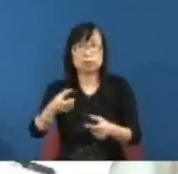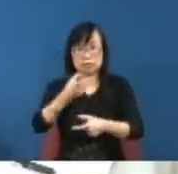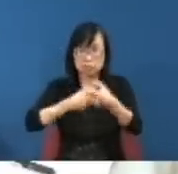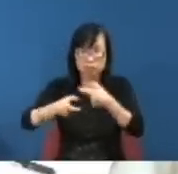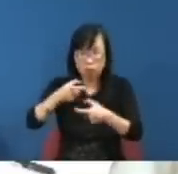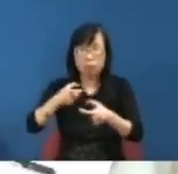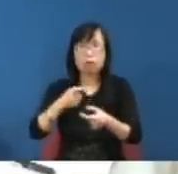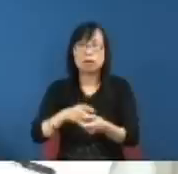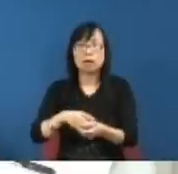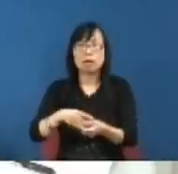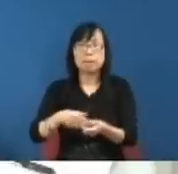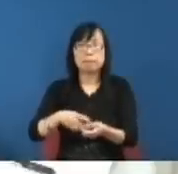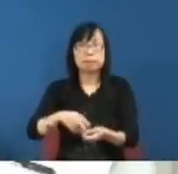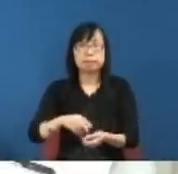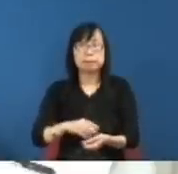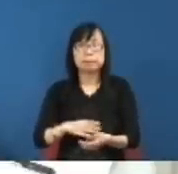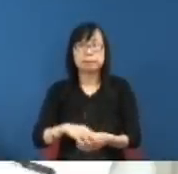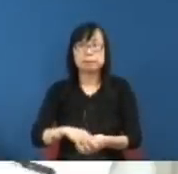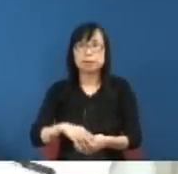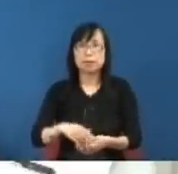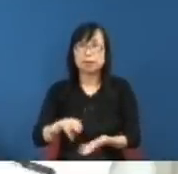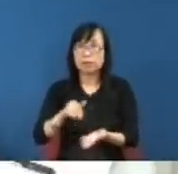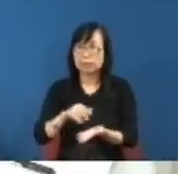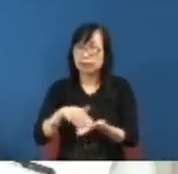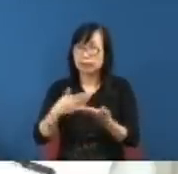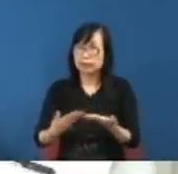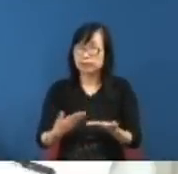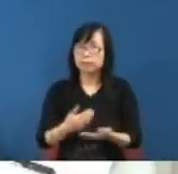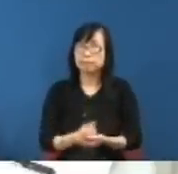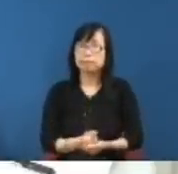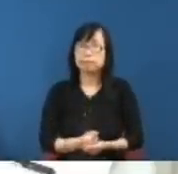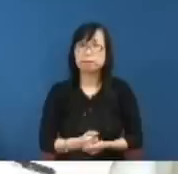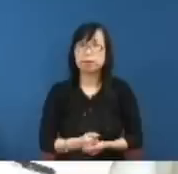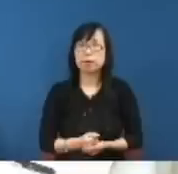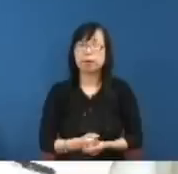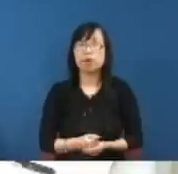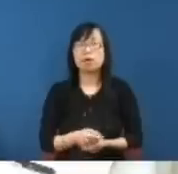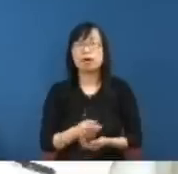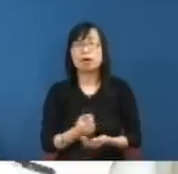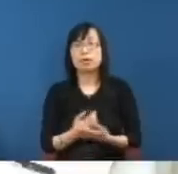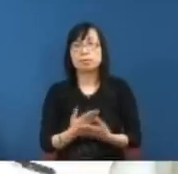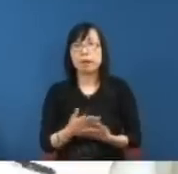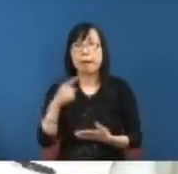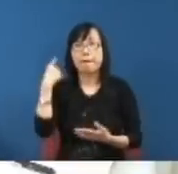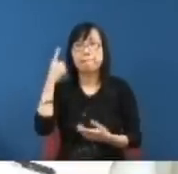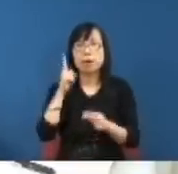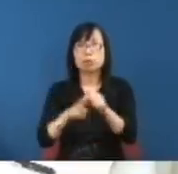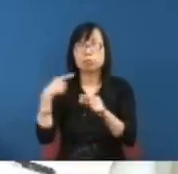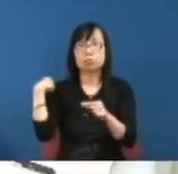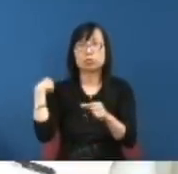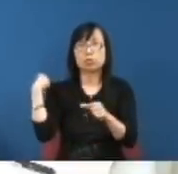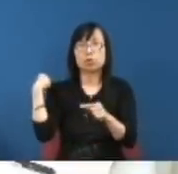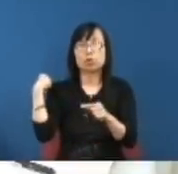資源咧，係崛起了，咁鼎足而立。咁所以其實無論點樣講都好啦，中國作為一